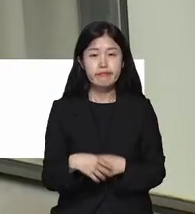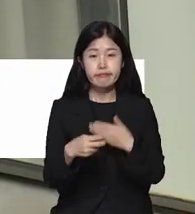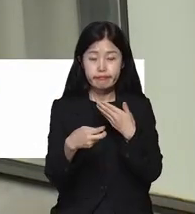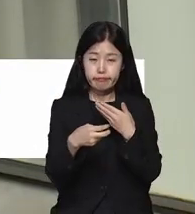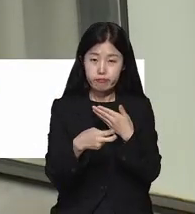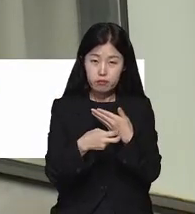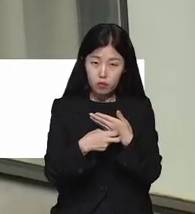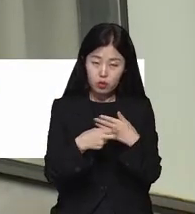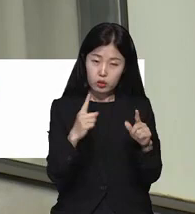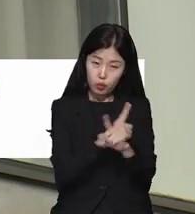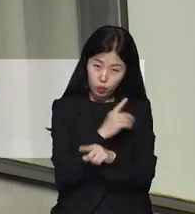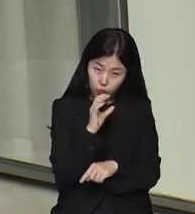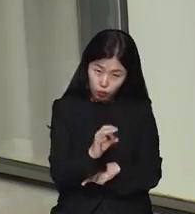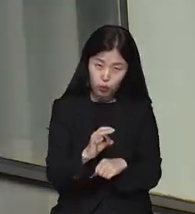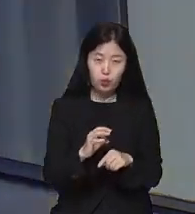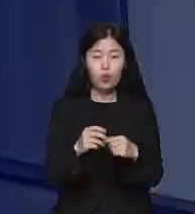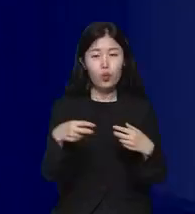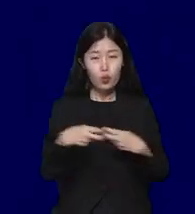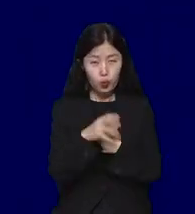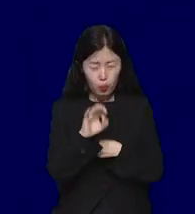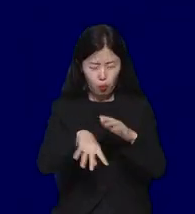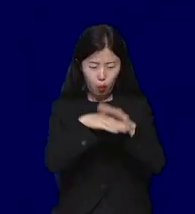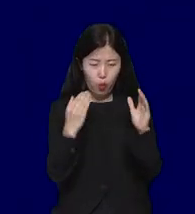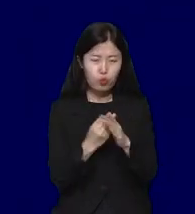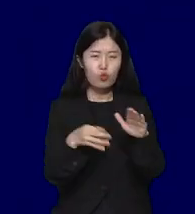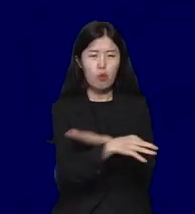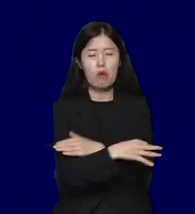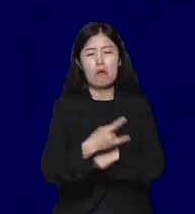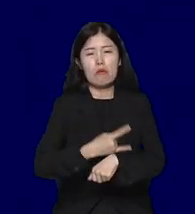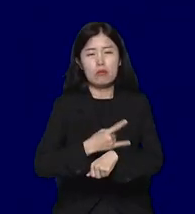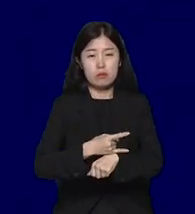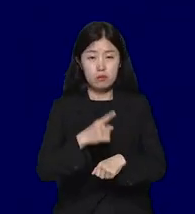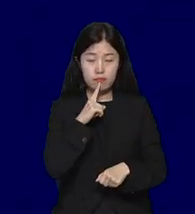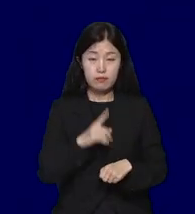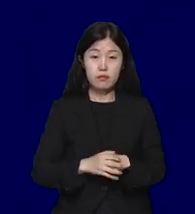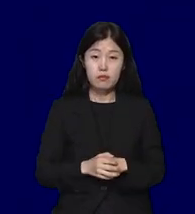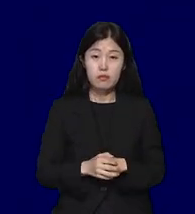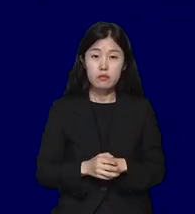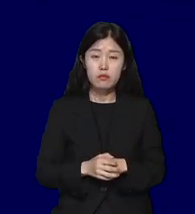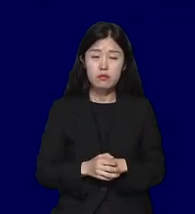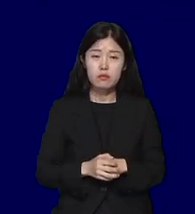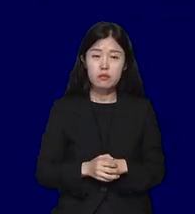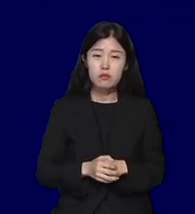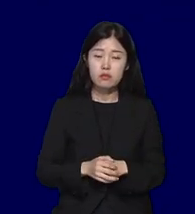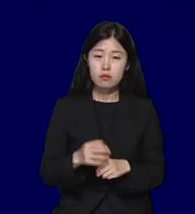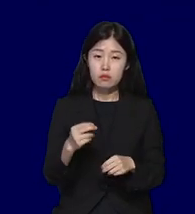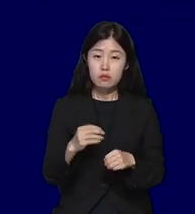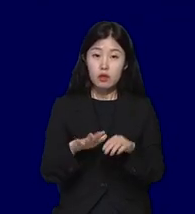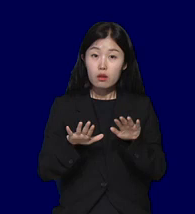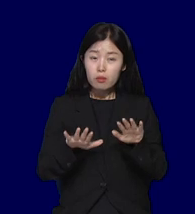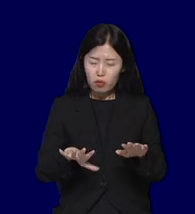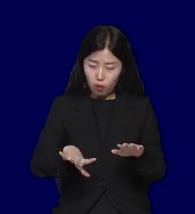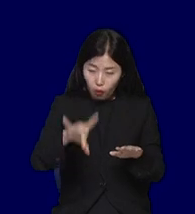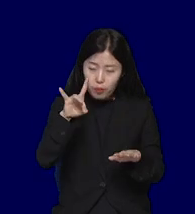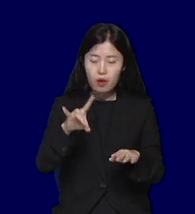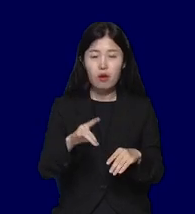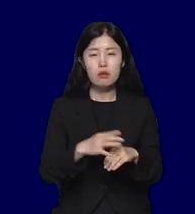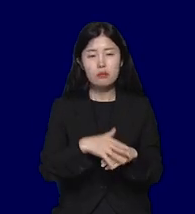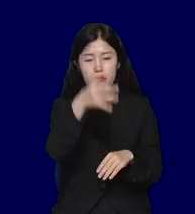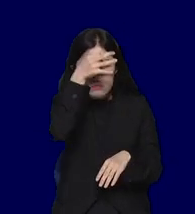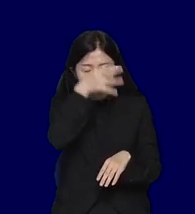교통비 등은 모두 지급 예정이라고 밝혔습니다 법조측은 대응하지 않은게 아니라 처음에 요리가 나온 사실을 알고 사과를 했고